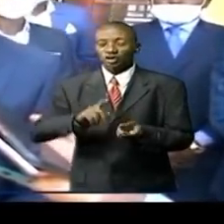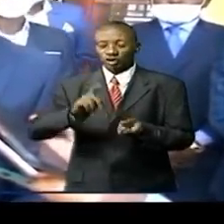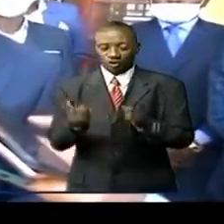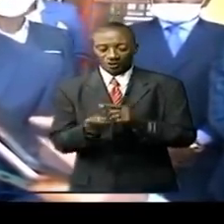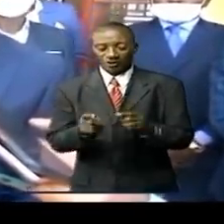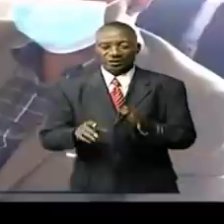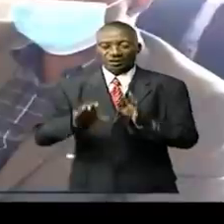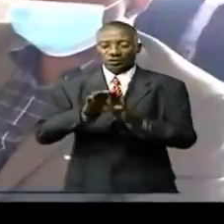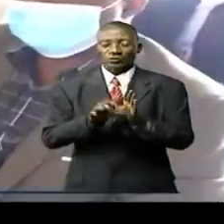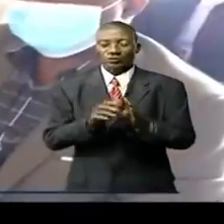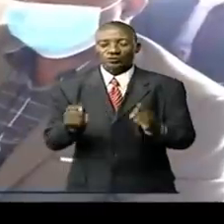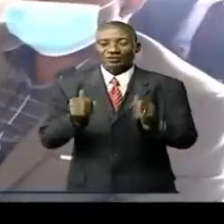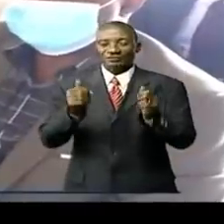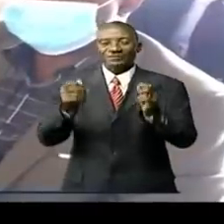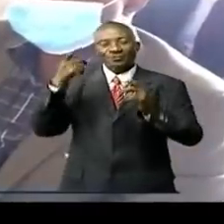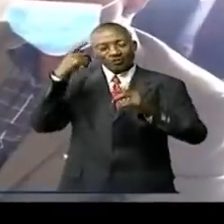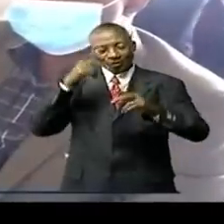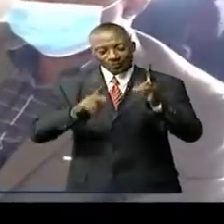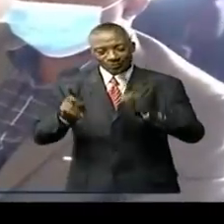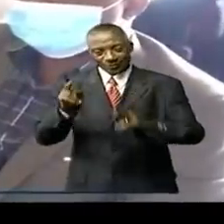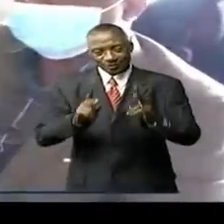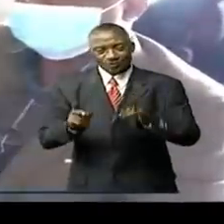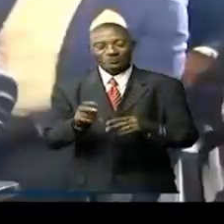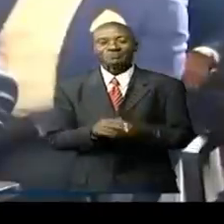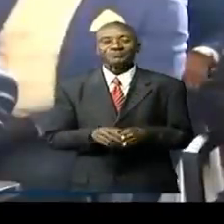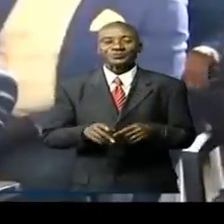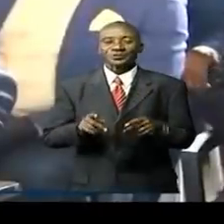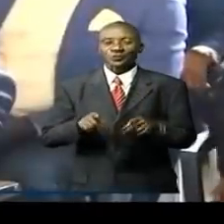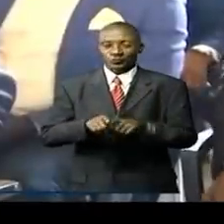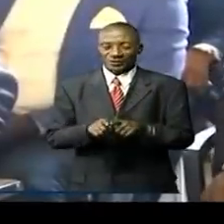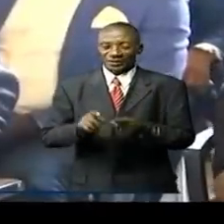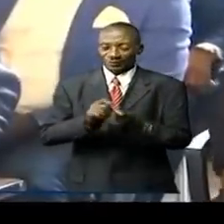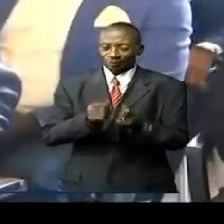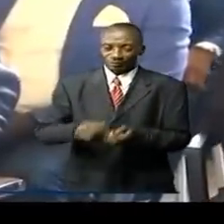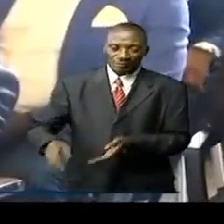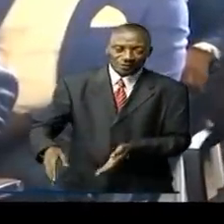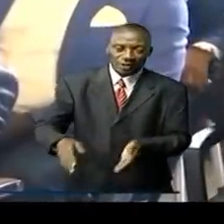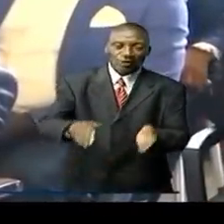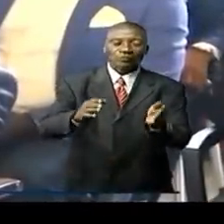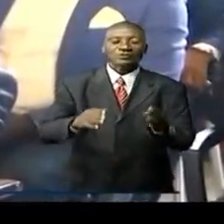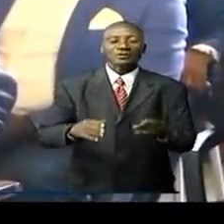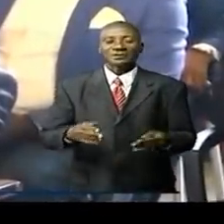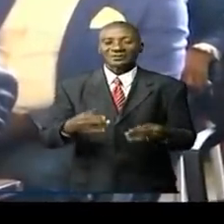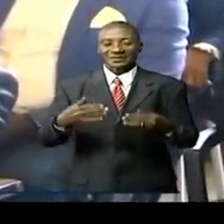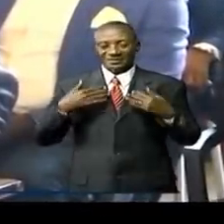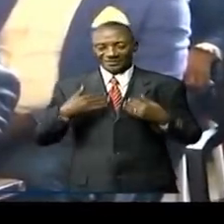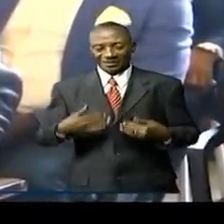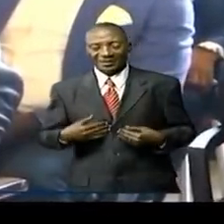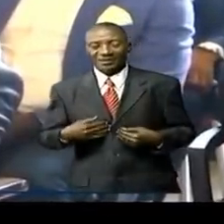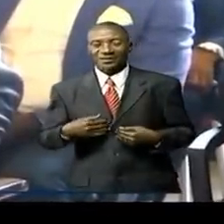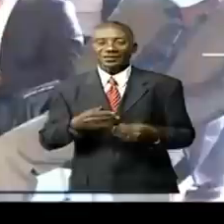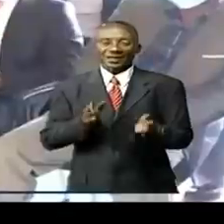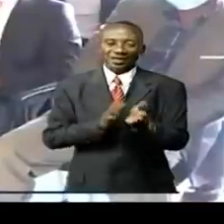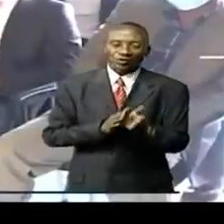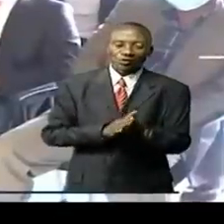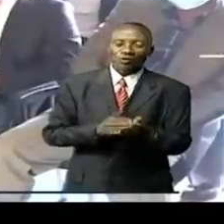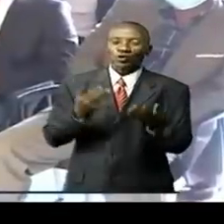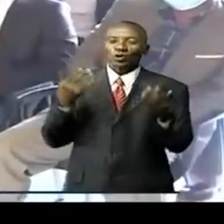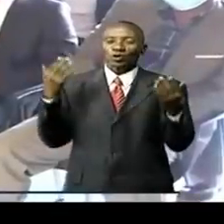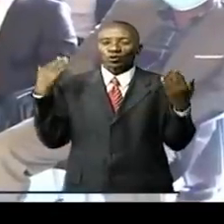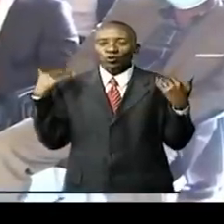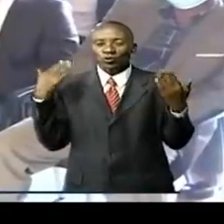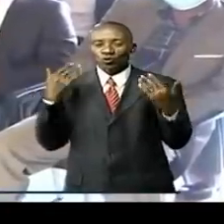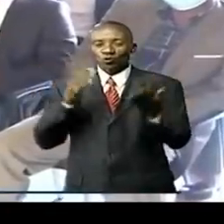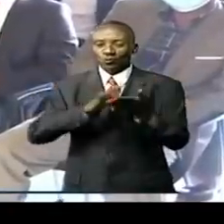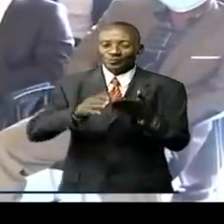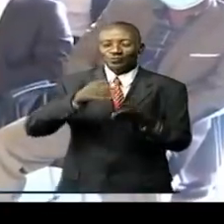la population, la réhabilitation des infrastructures de base, les routes, la santé, l'eau potable et la sécurité. Pour atteindre